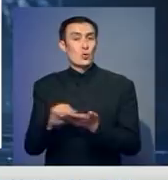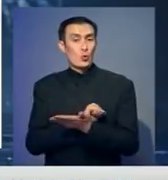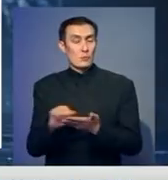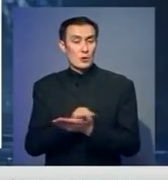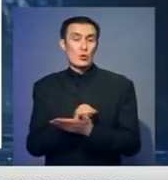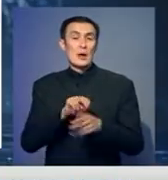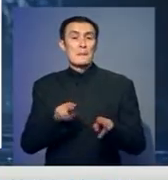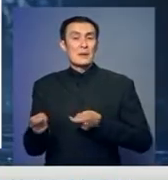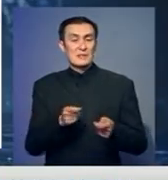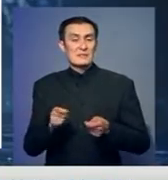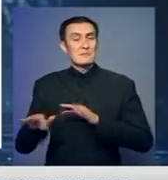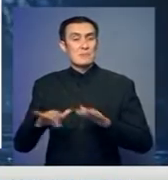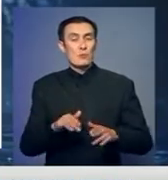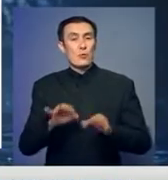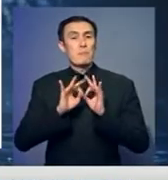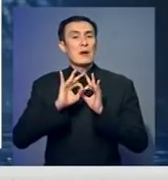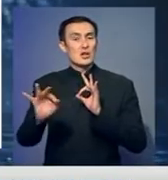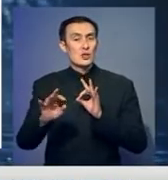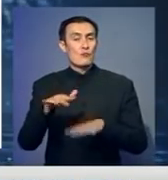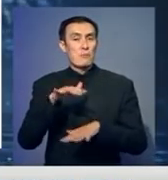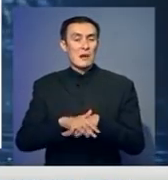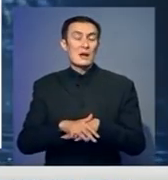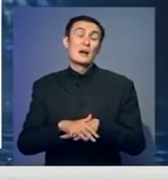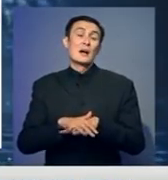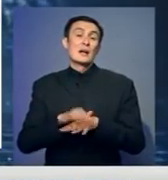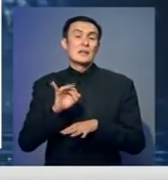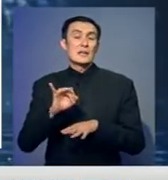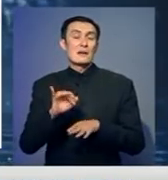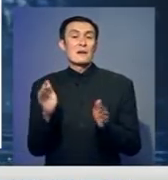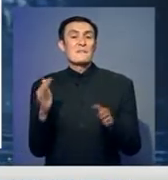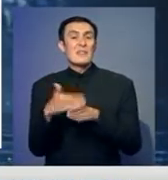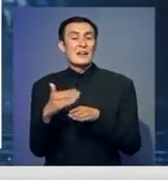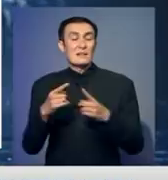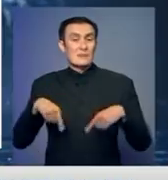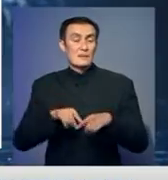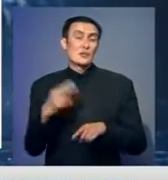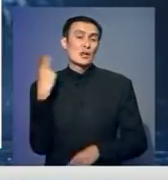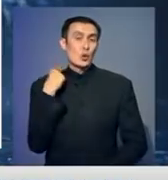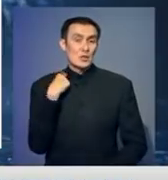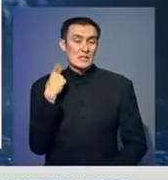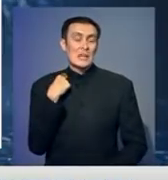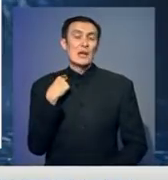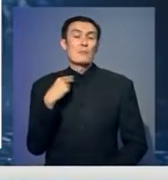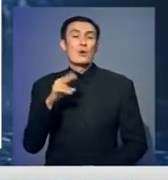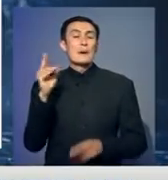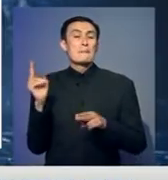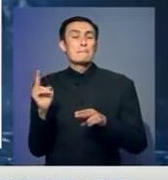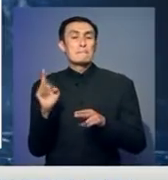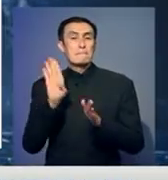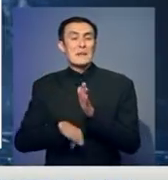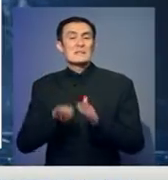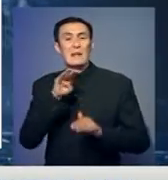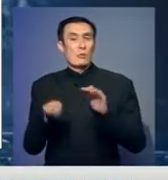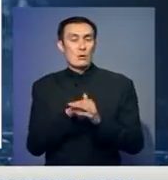документу, правительство примет меры по погашению в банках второго уровня и микрофинансовых организациях задолженностей по беззалоговым